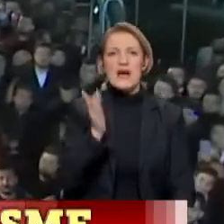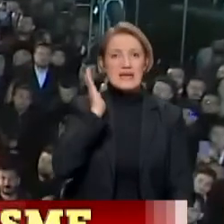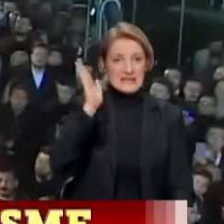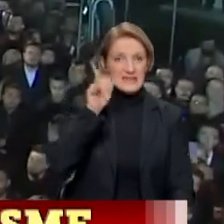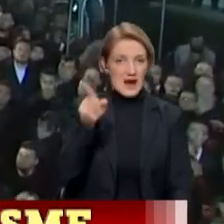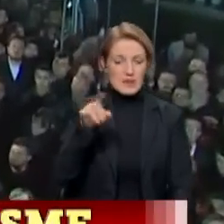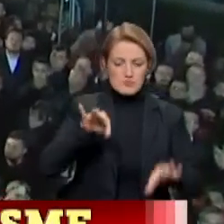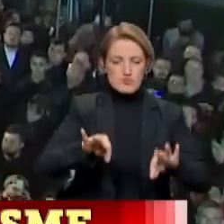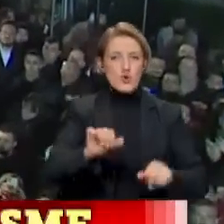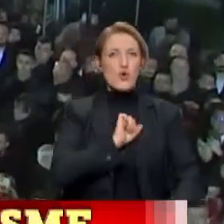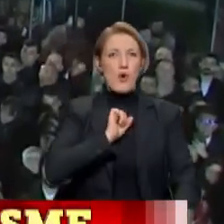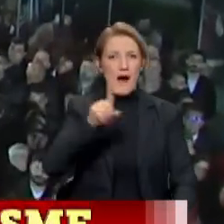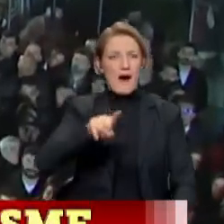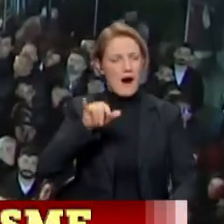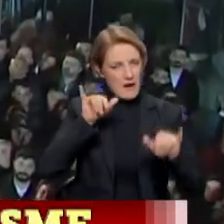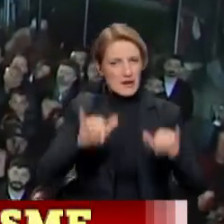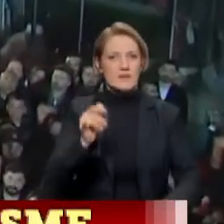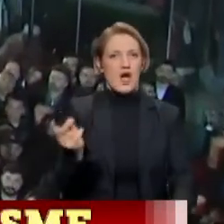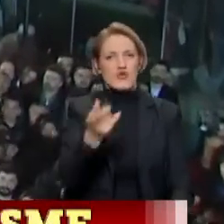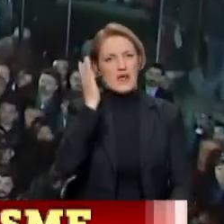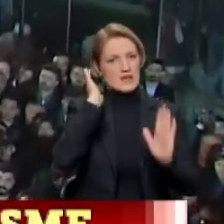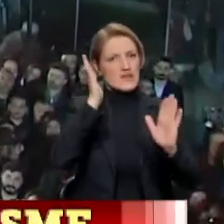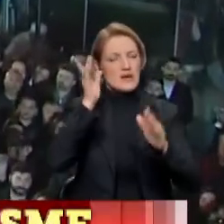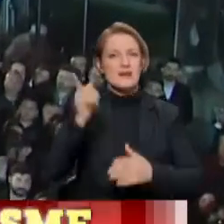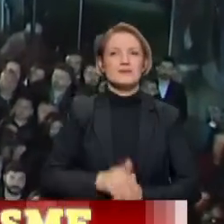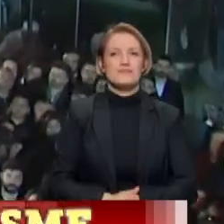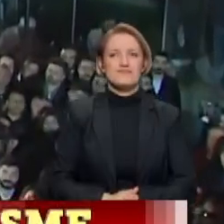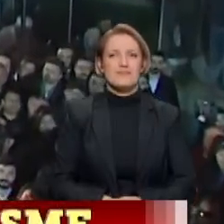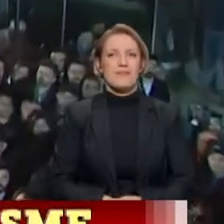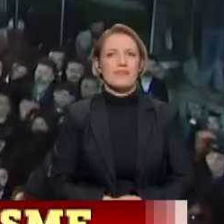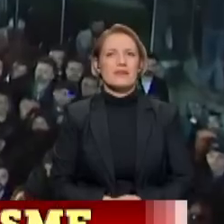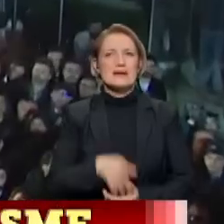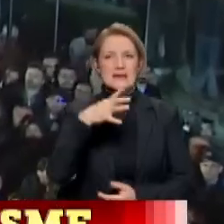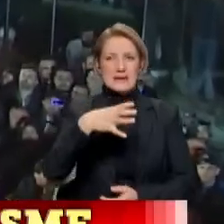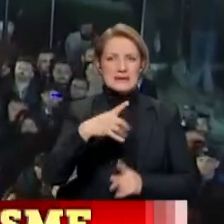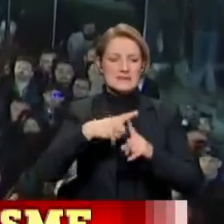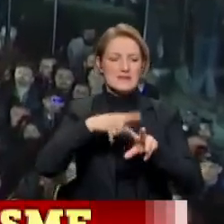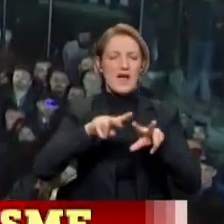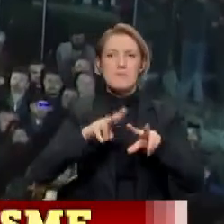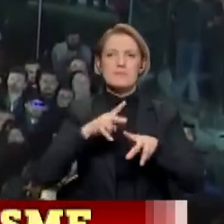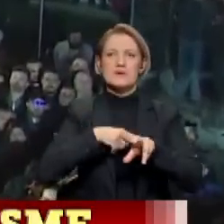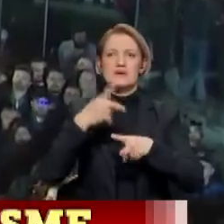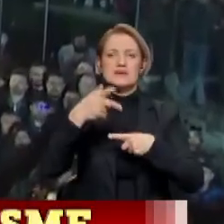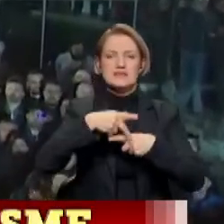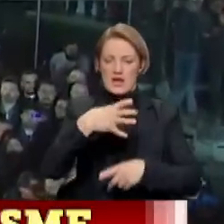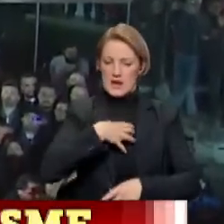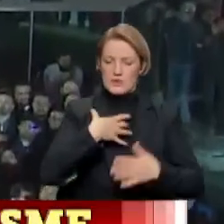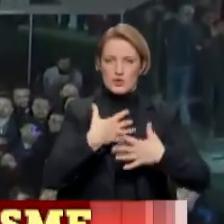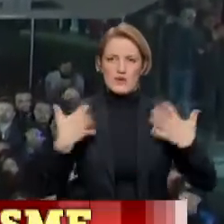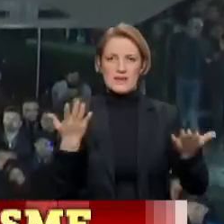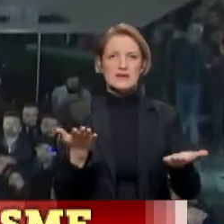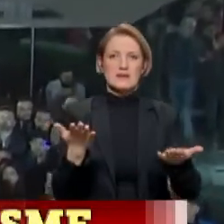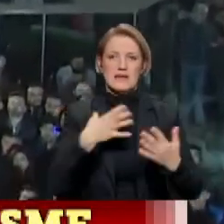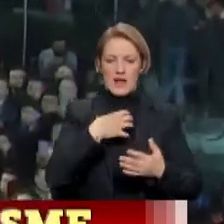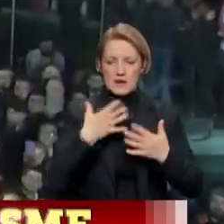gittilerse bugünün korkakları da kaçarak gidecekler. Kendinize güvenin. İradenize güvenin.